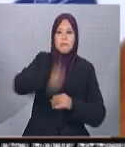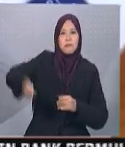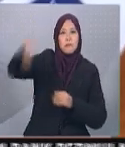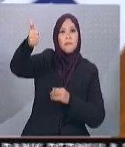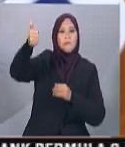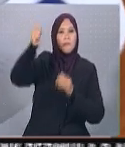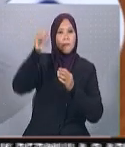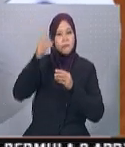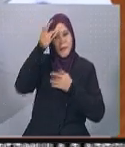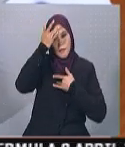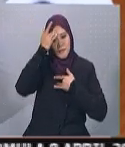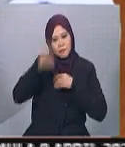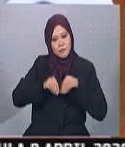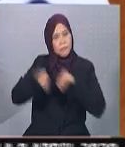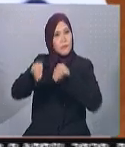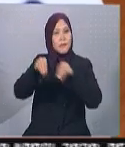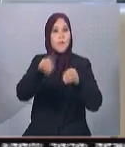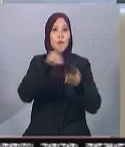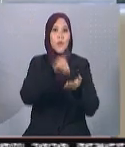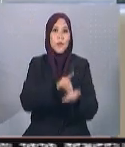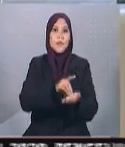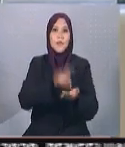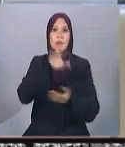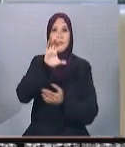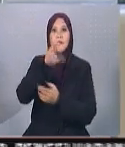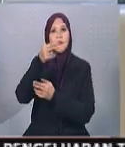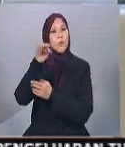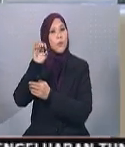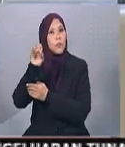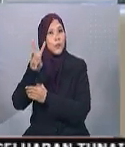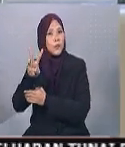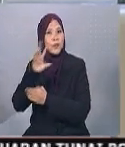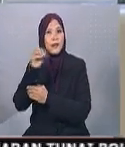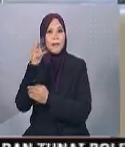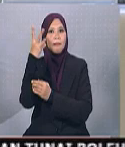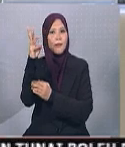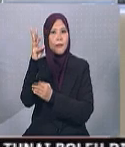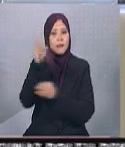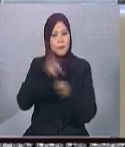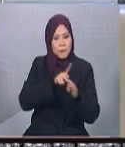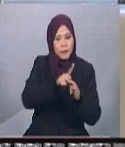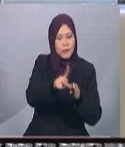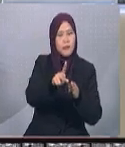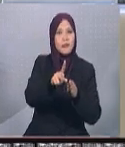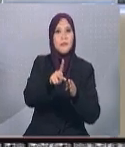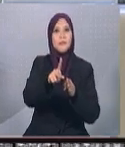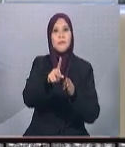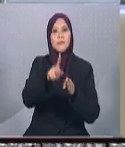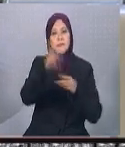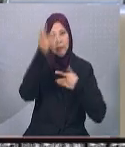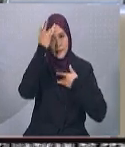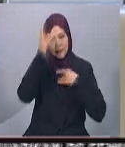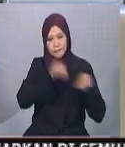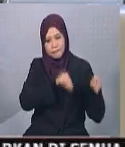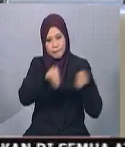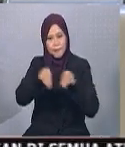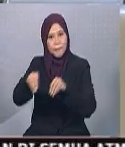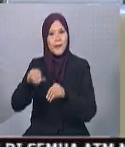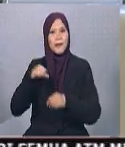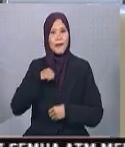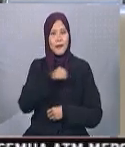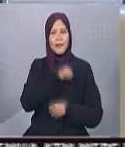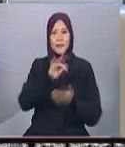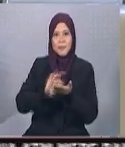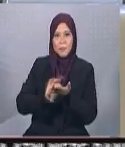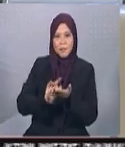penyakit mencungkil Hospital klo Pinang profesional think so bersama 16 Apakah perbuatan penyakit berjangkit Hai dan ahli Farmasi sebagai